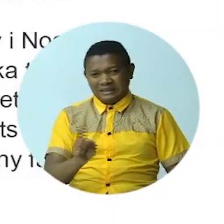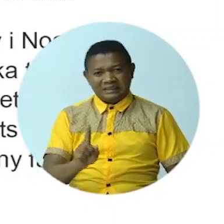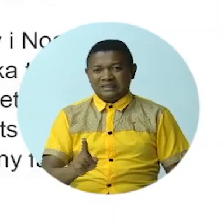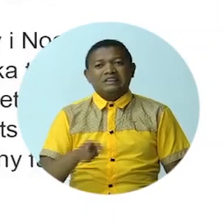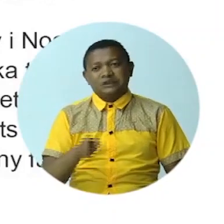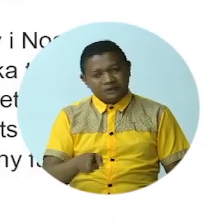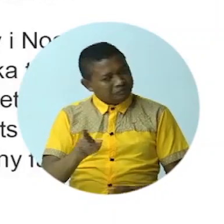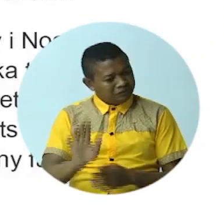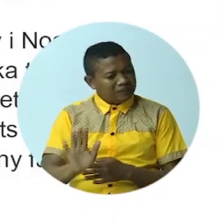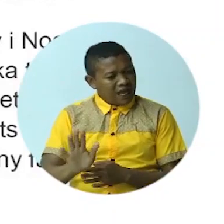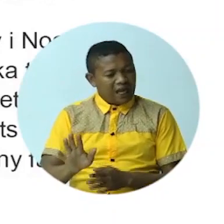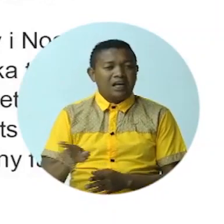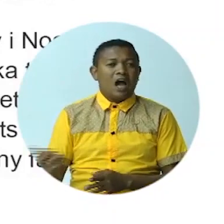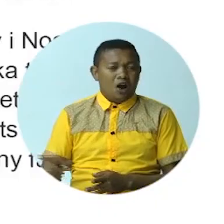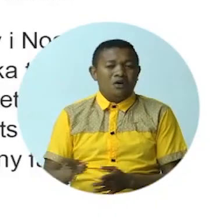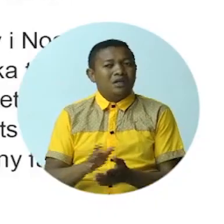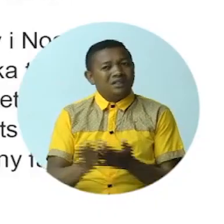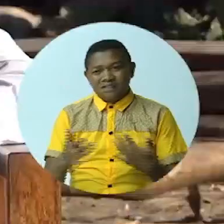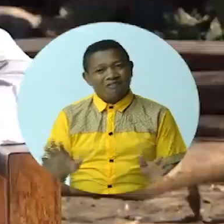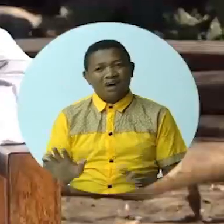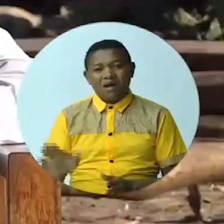ny sidina izany testa izany.